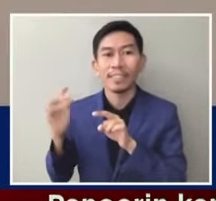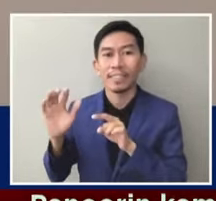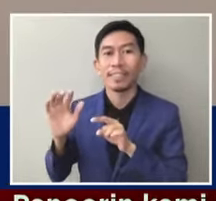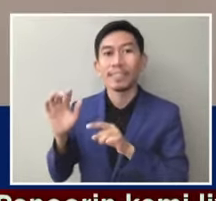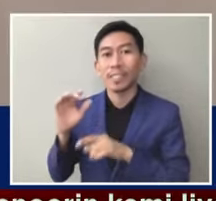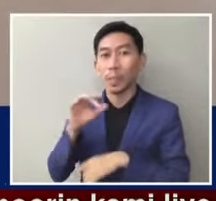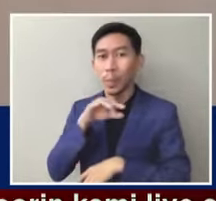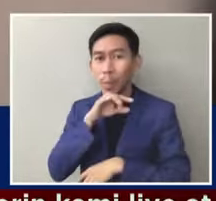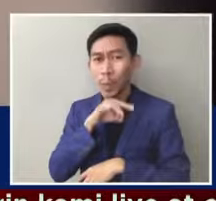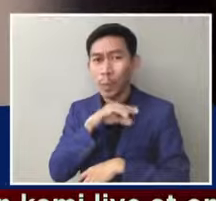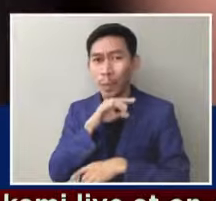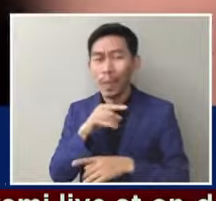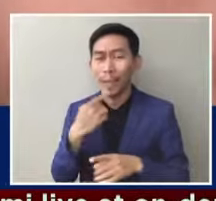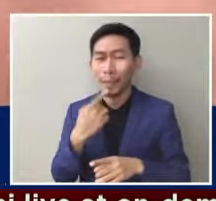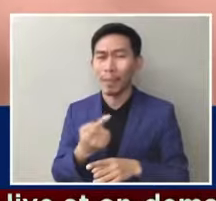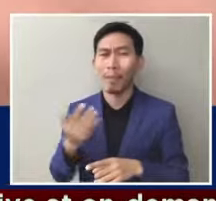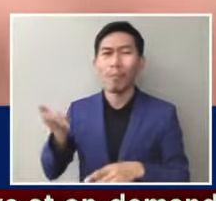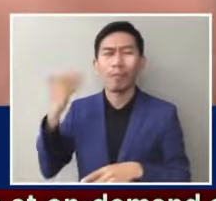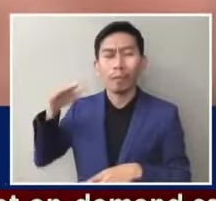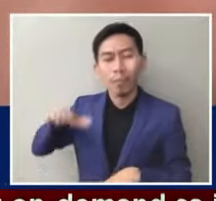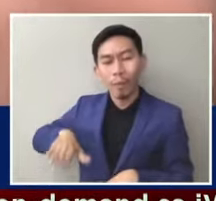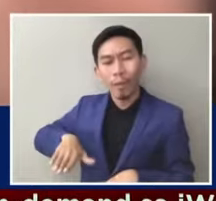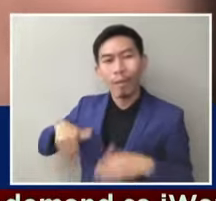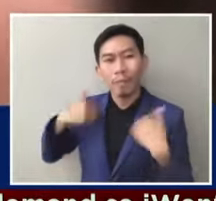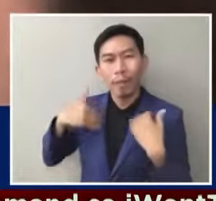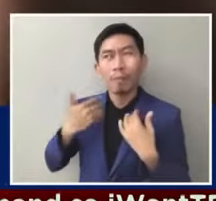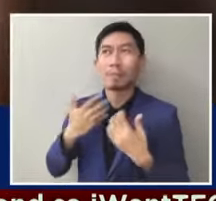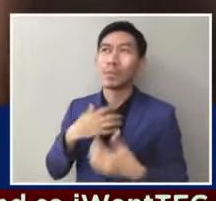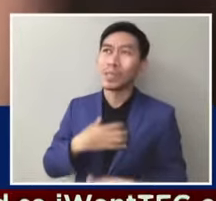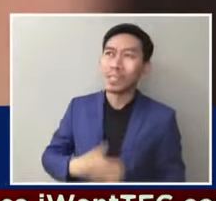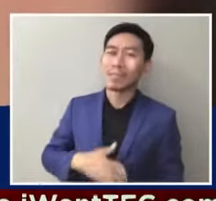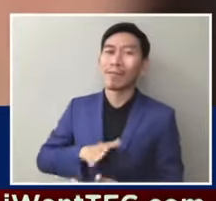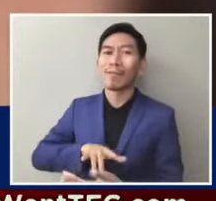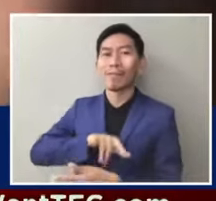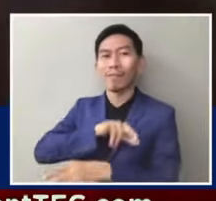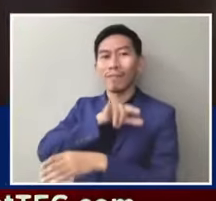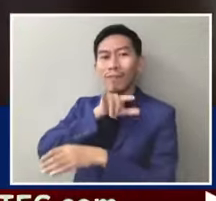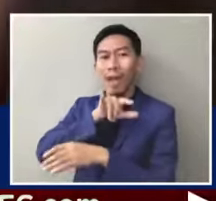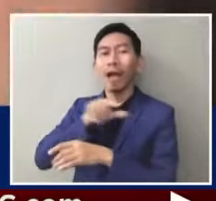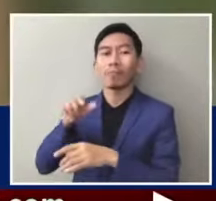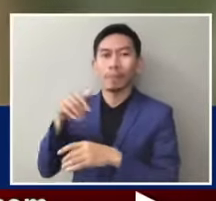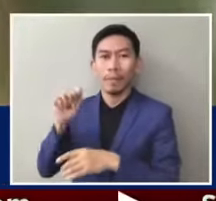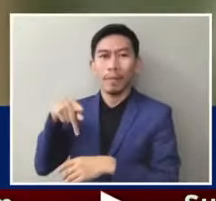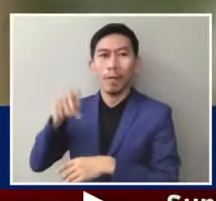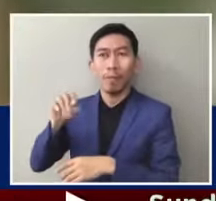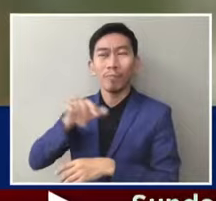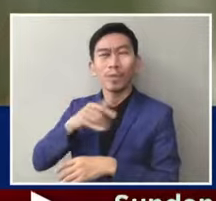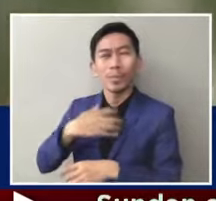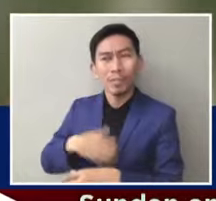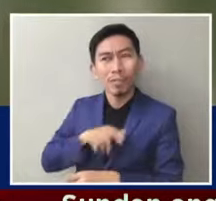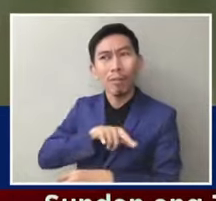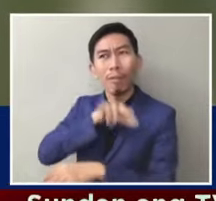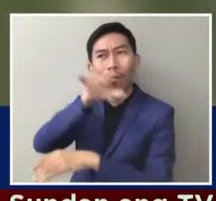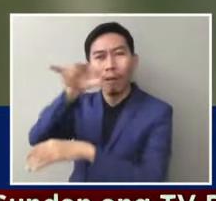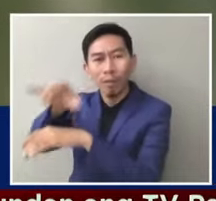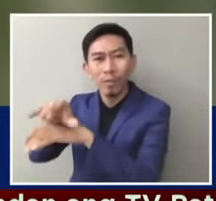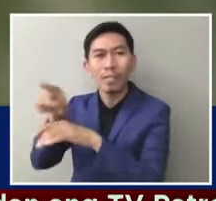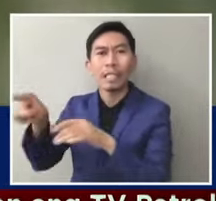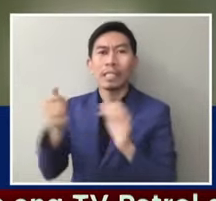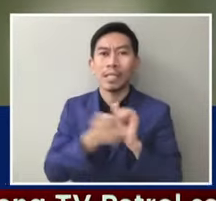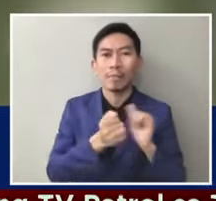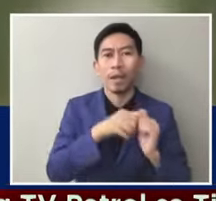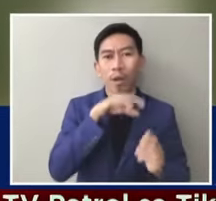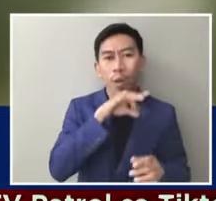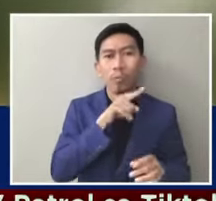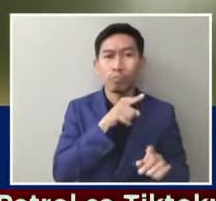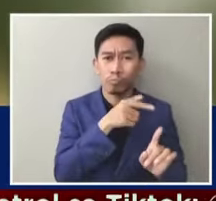pa lamang siya ay gusto na niyang makapunta sa lugar kasama ang kanyang Lola Amada na siya nagpalaki sa kanya mula nang magkahiwalay ang kanyang